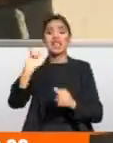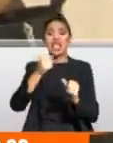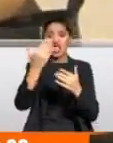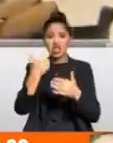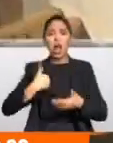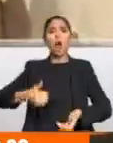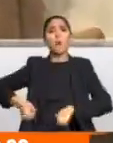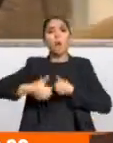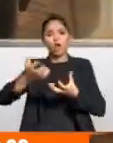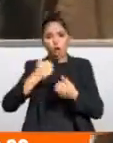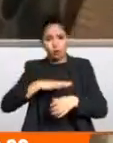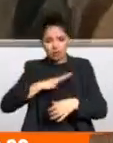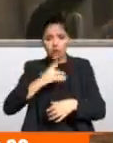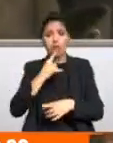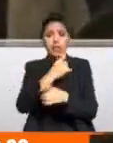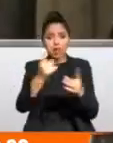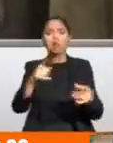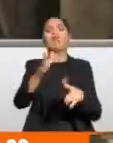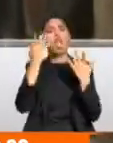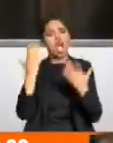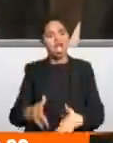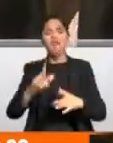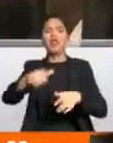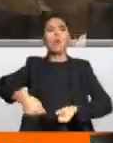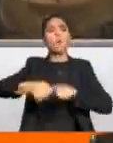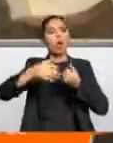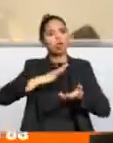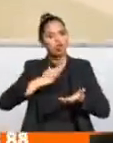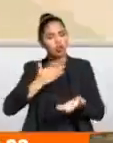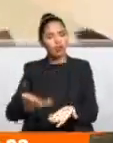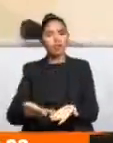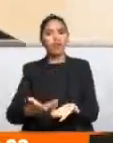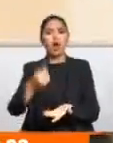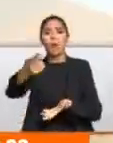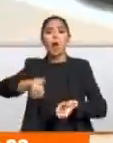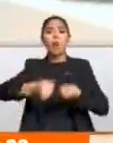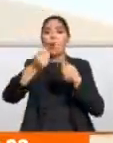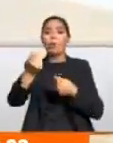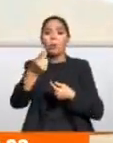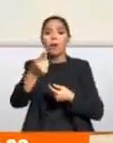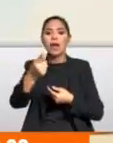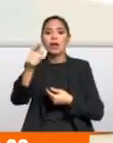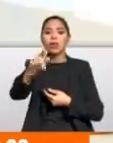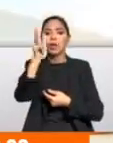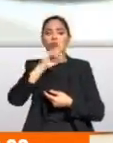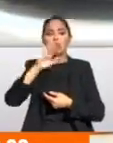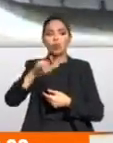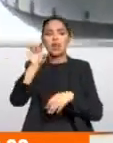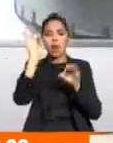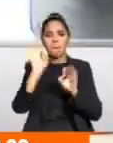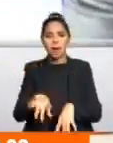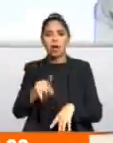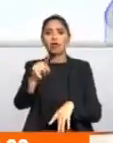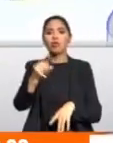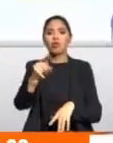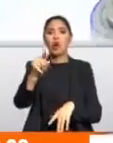Bu fuarda onlar var mı diye soruyorsanız eğer, evet onlar da var. Bakın bu botun fiyatı bu fuarda 300 liradan başlıyor.